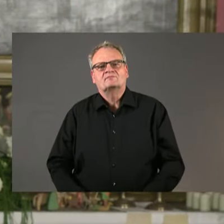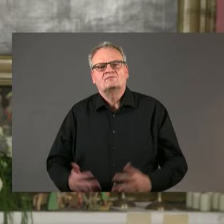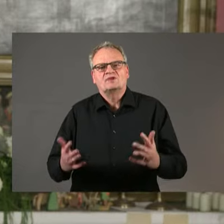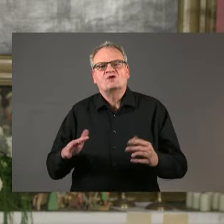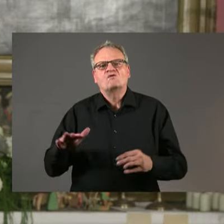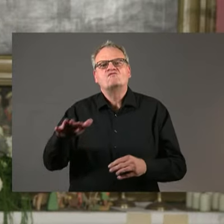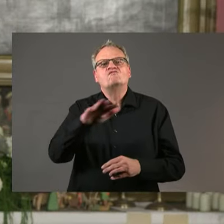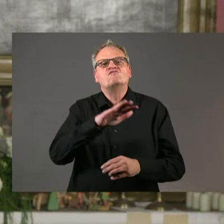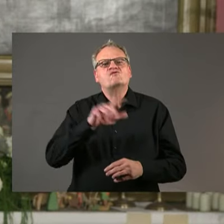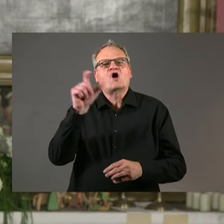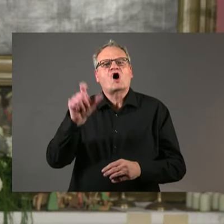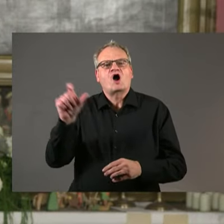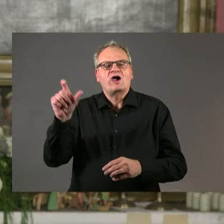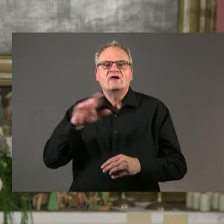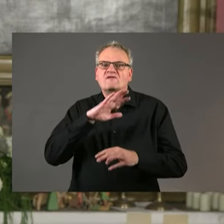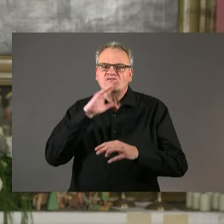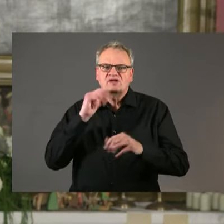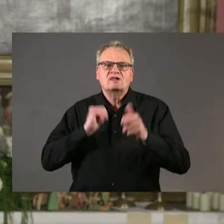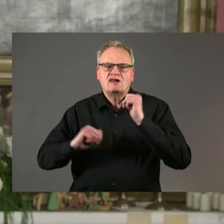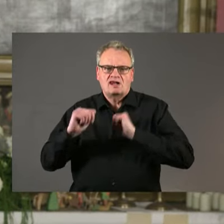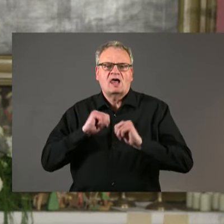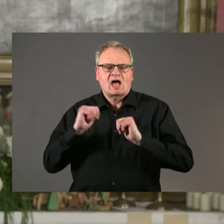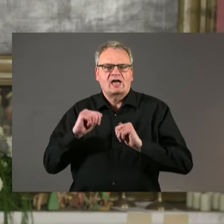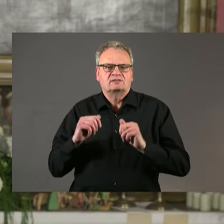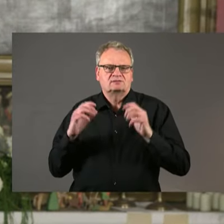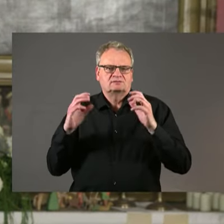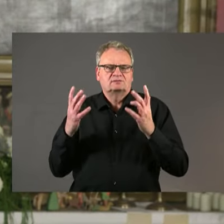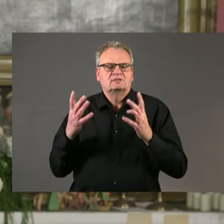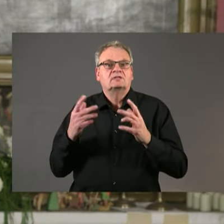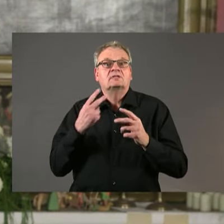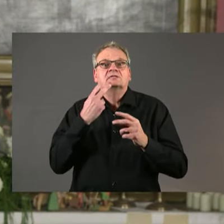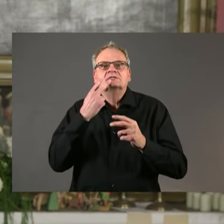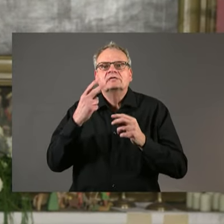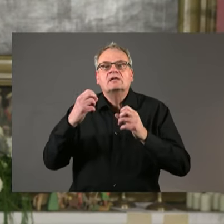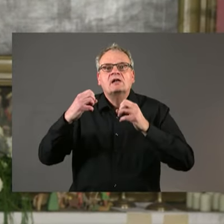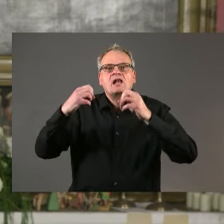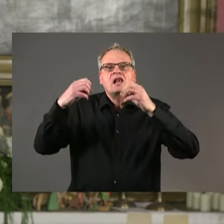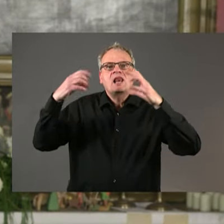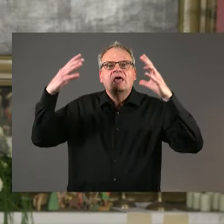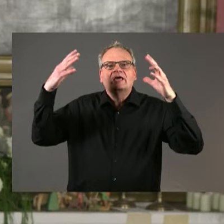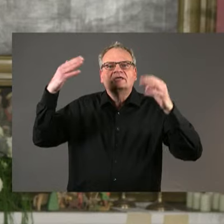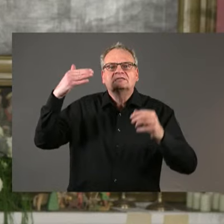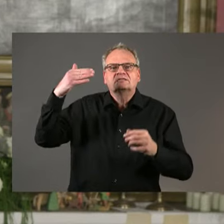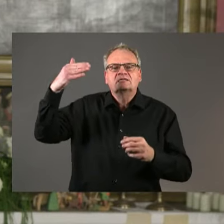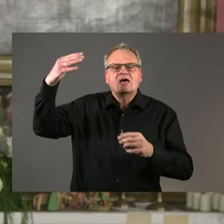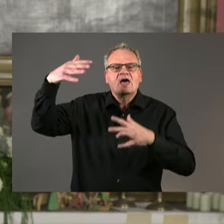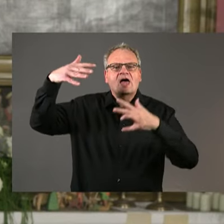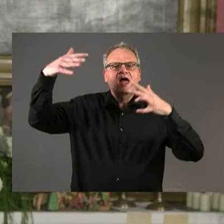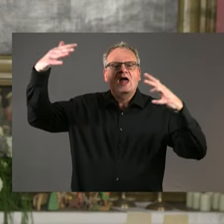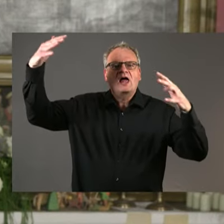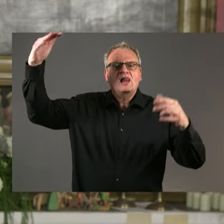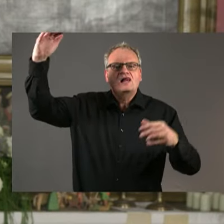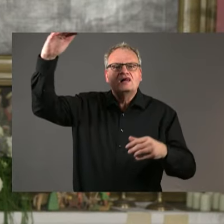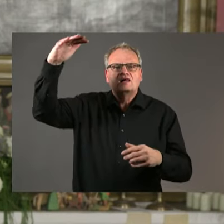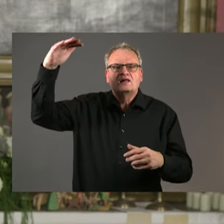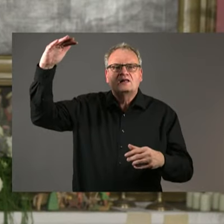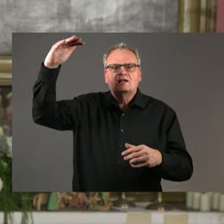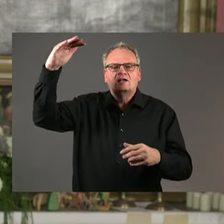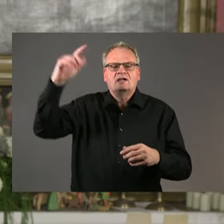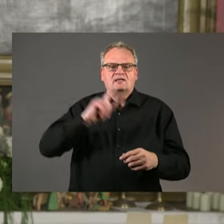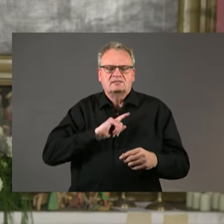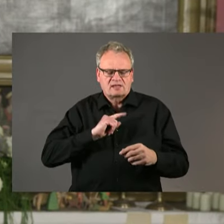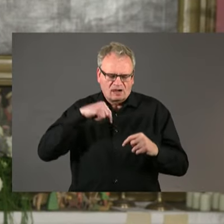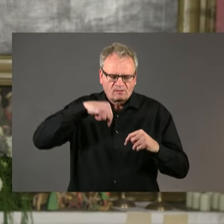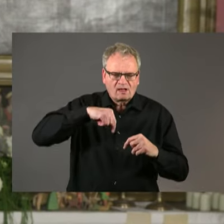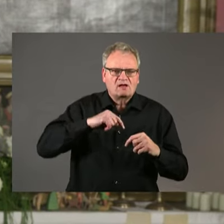Das Volk, das in der Finsternis lebt, hat ein großes Licht gesehen. Es scheint hell über denen, die im düsteren